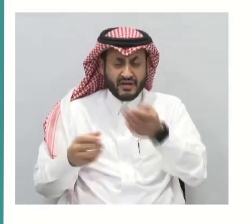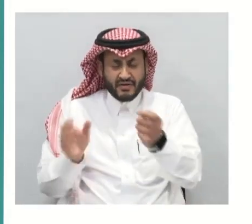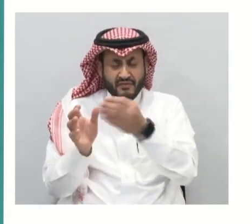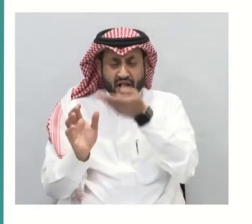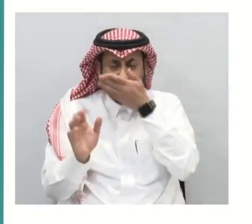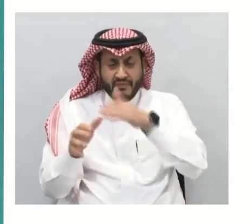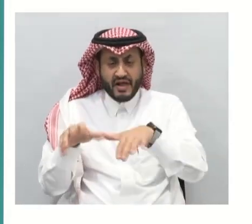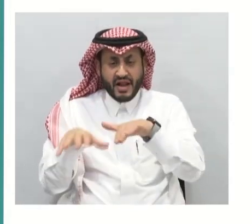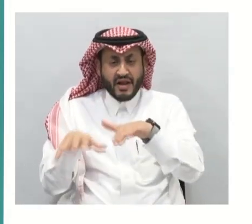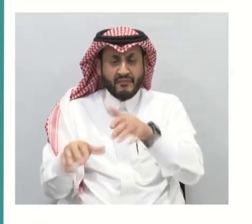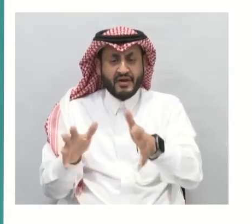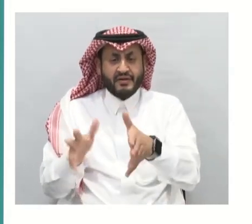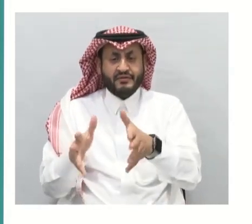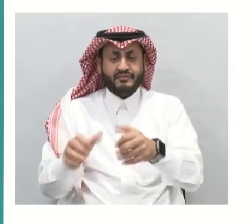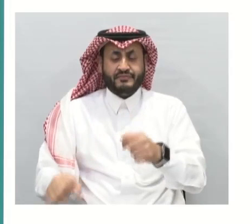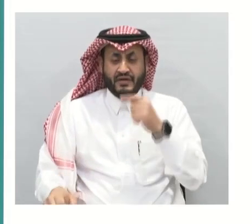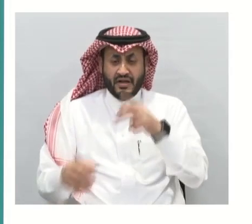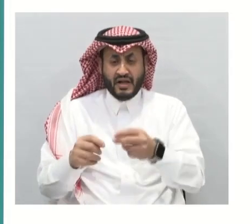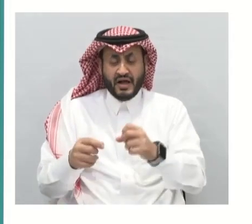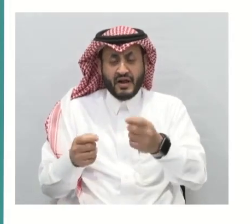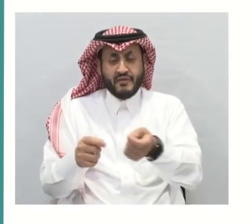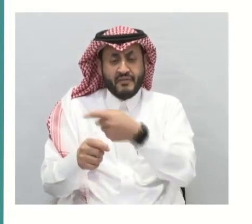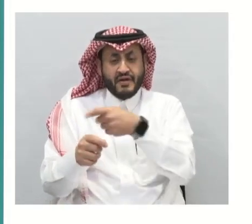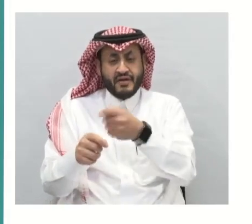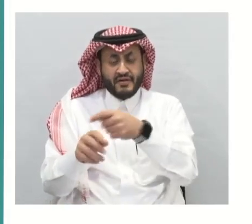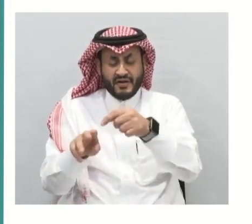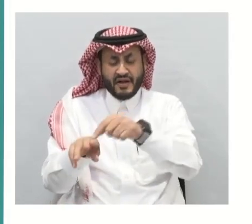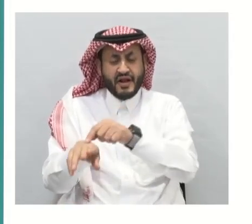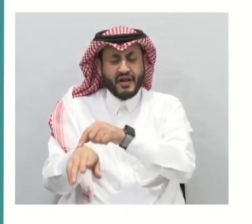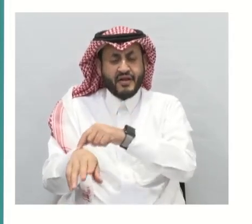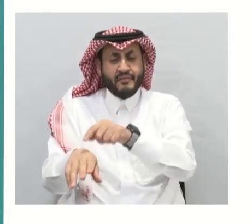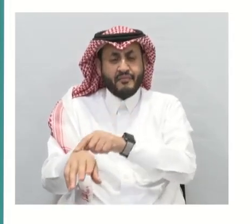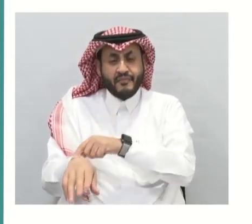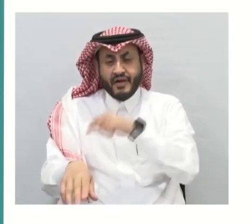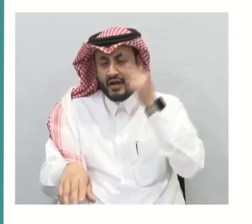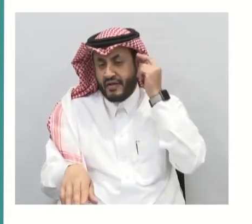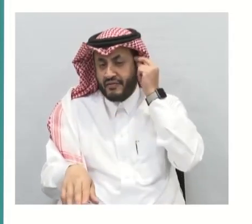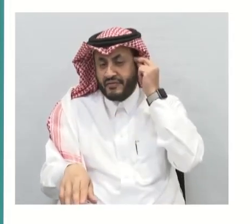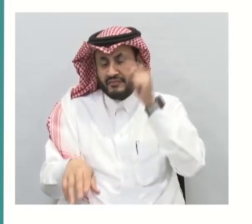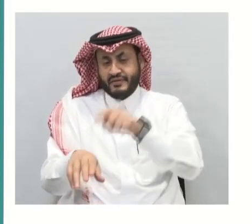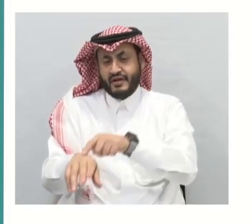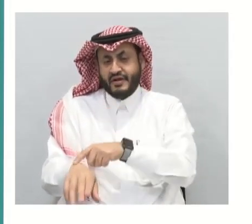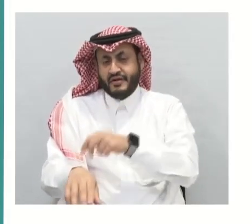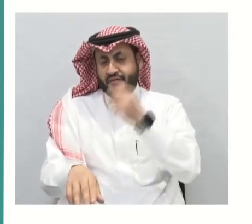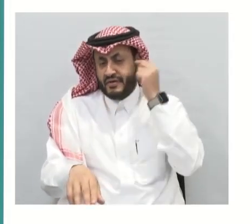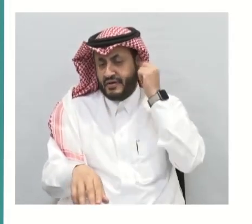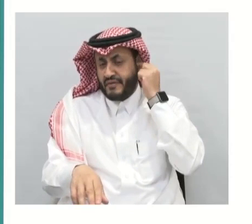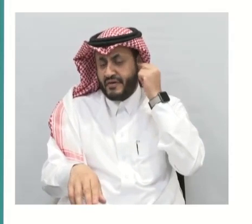الرسائل او هذه الاهتزازات الى الخلايا الشعريه التي متصله به العصب